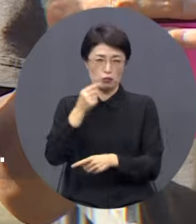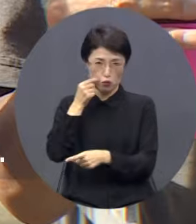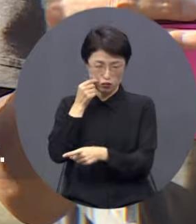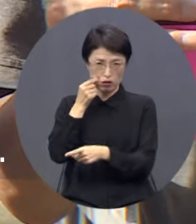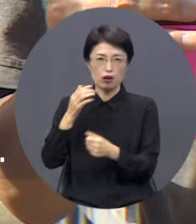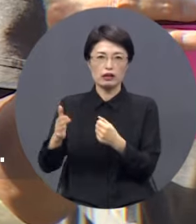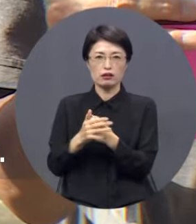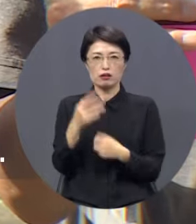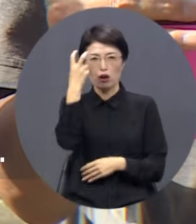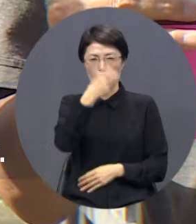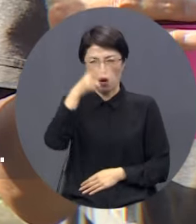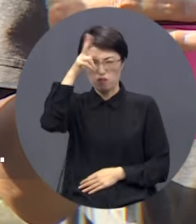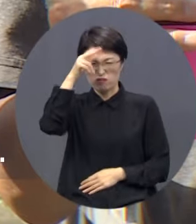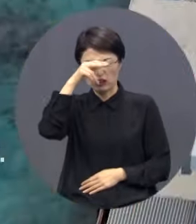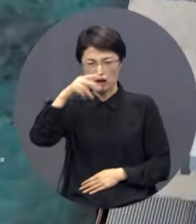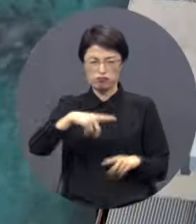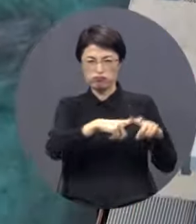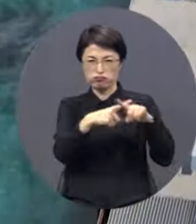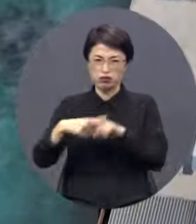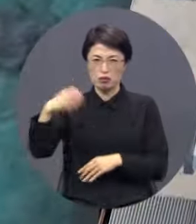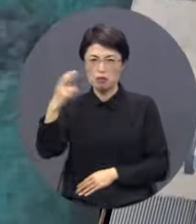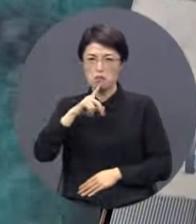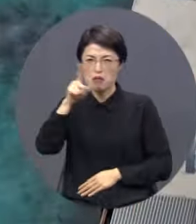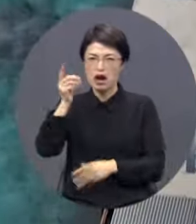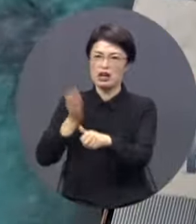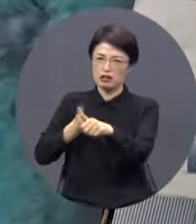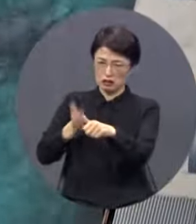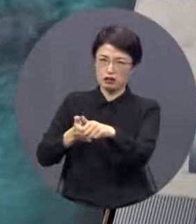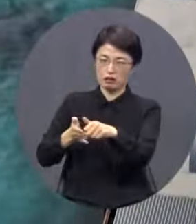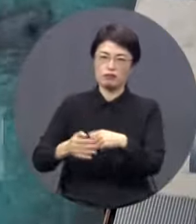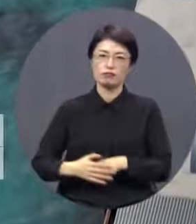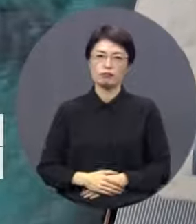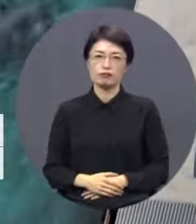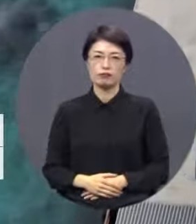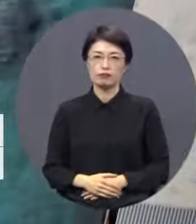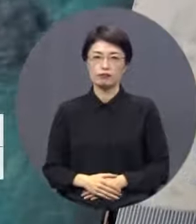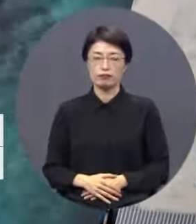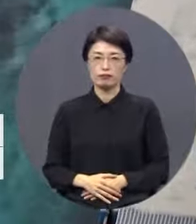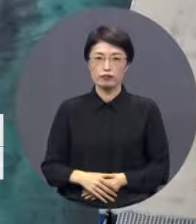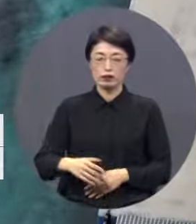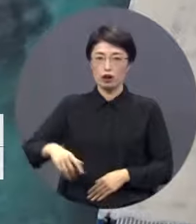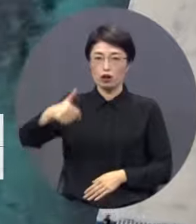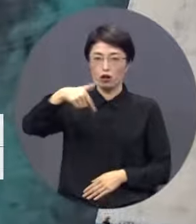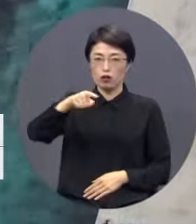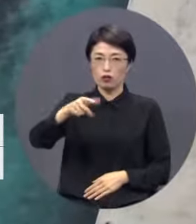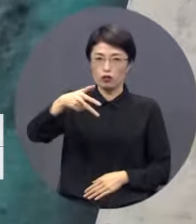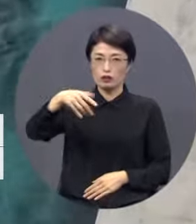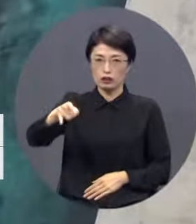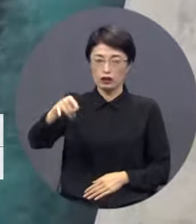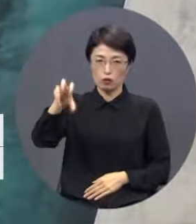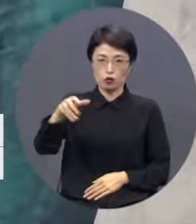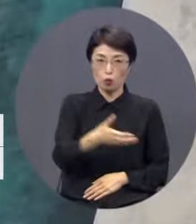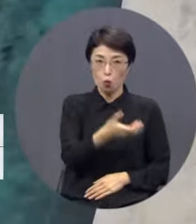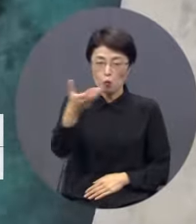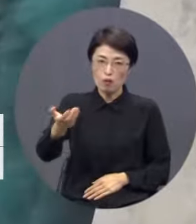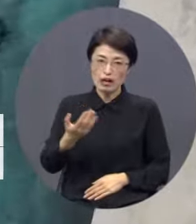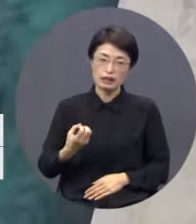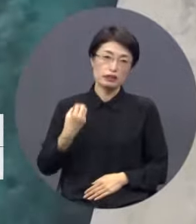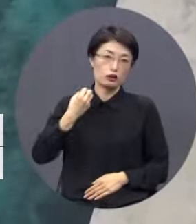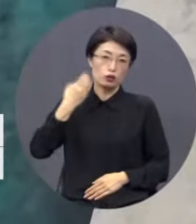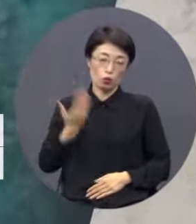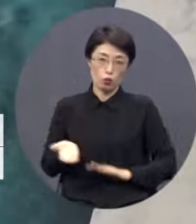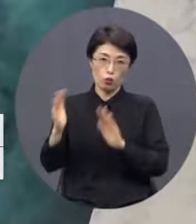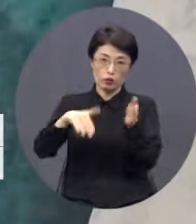무조건 항소할 것을 촉구합니다. 당시 거제 시월드로 옮겨졌던 큰 돌고래 태지와 아랑이는 수족관에